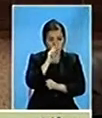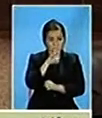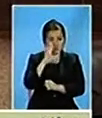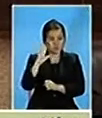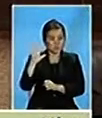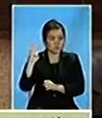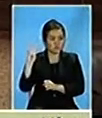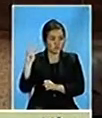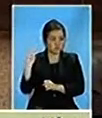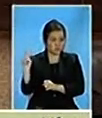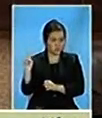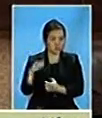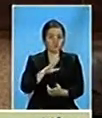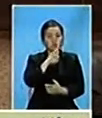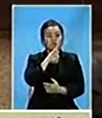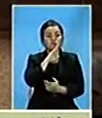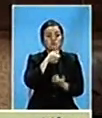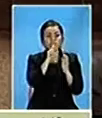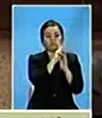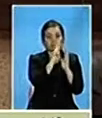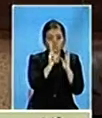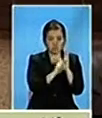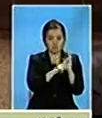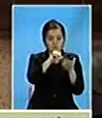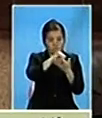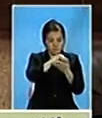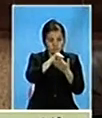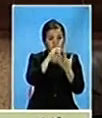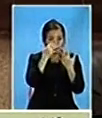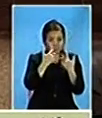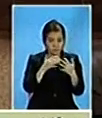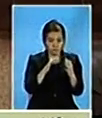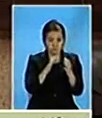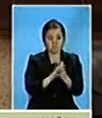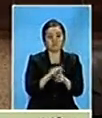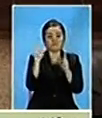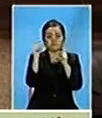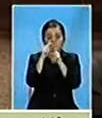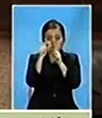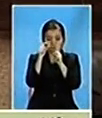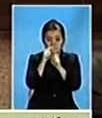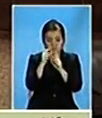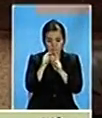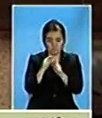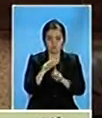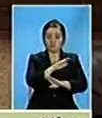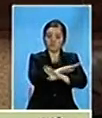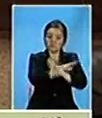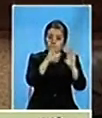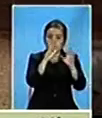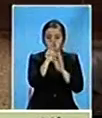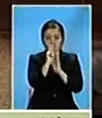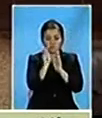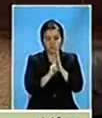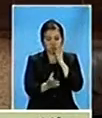ลิกวันใดที่กฎหมายฉบับนี้แก้ไขคำจำกัดความหรือยกเลิกกฎหมายก็จะส่ง